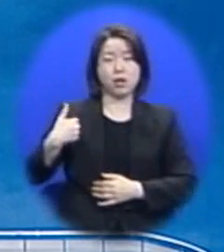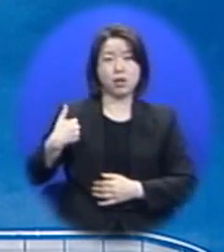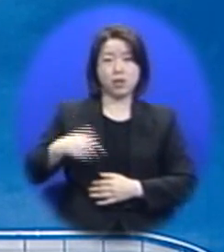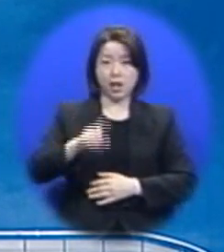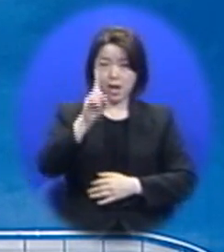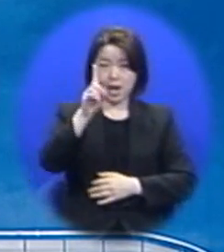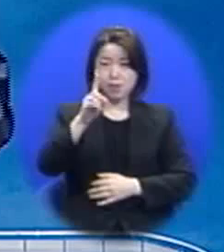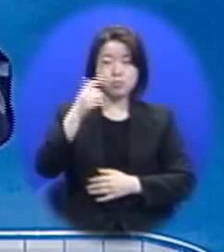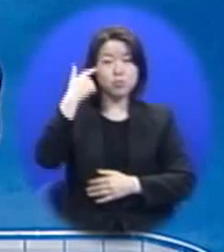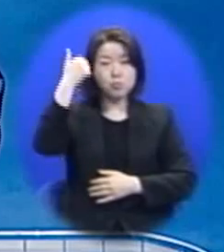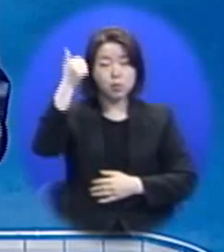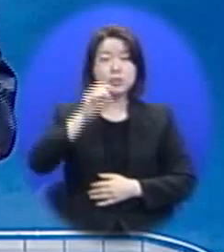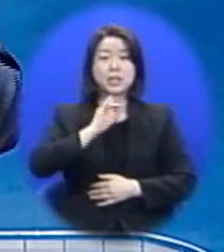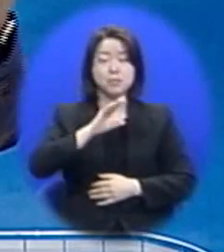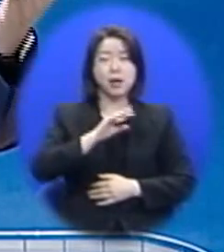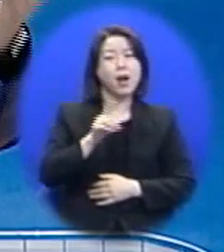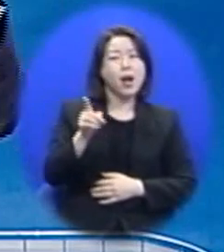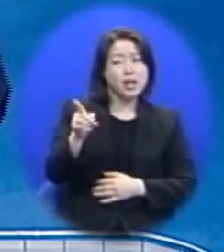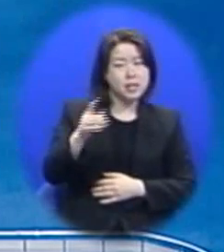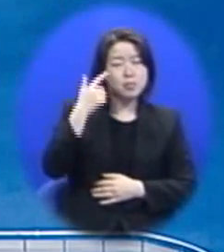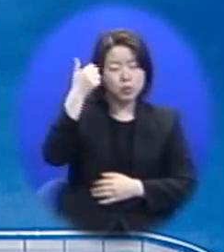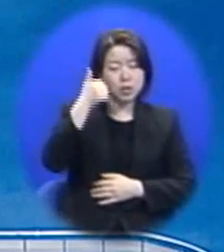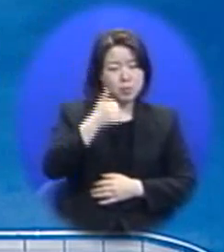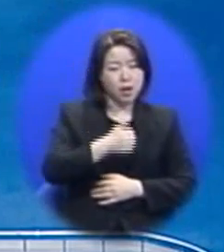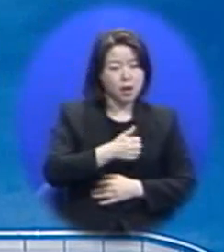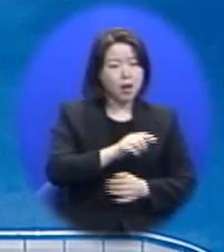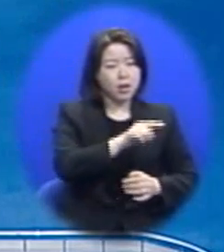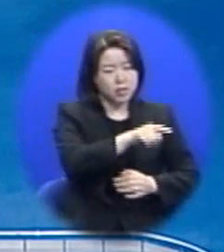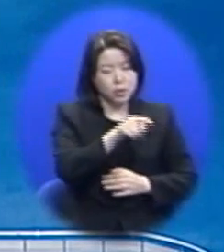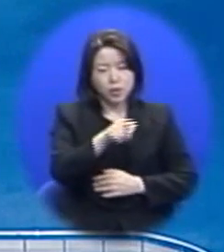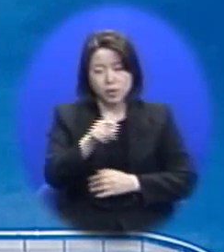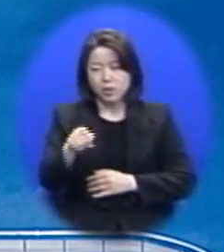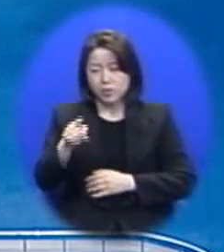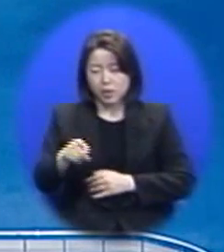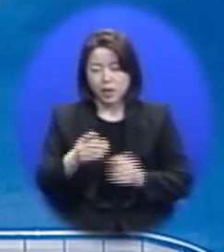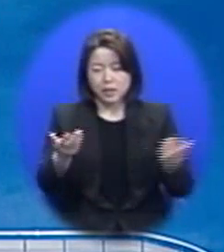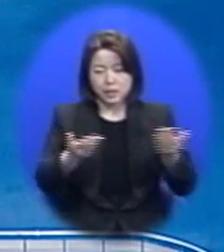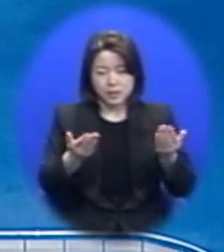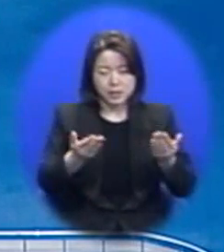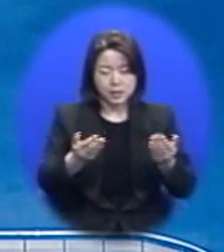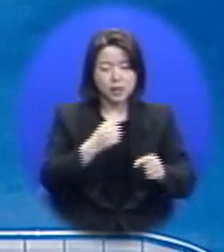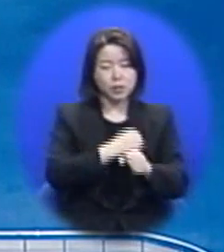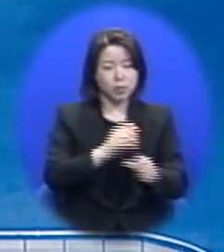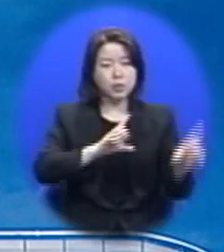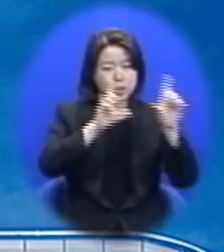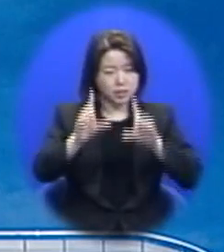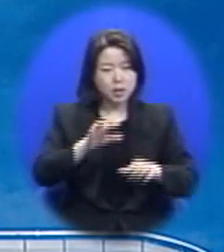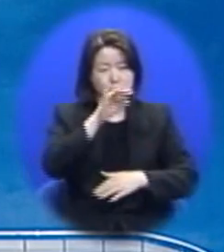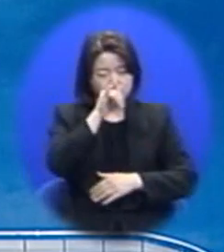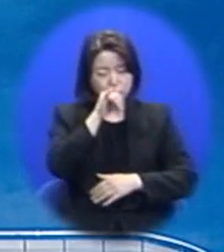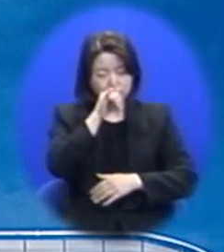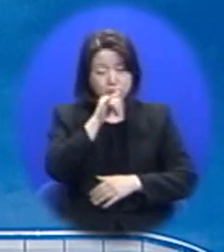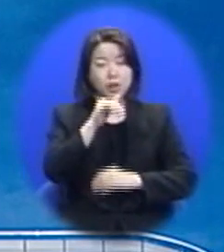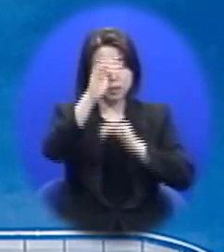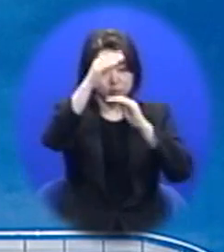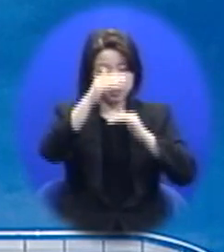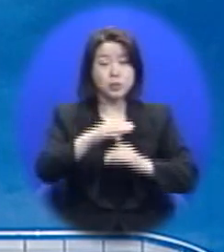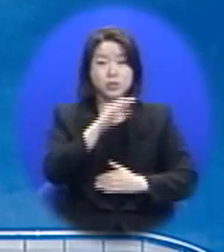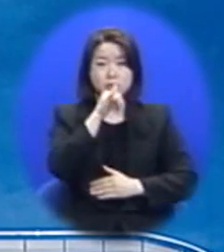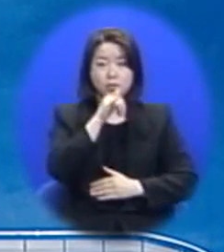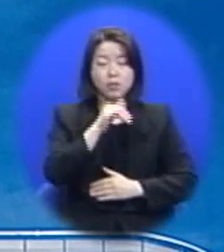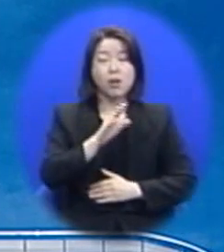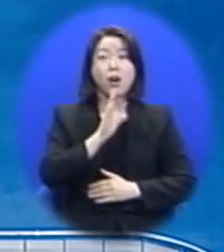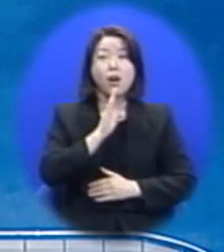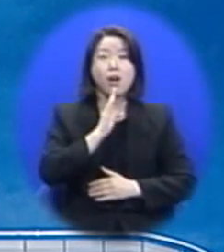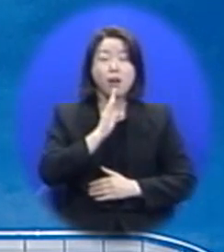분 목사님만 그 목사님은 이러이러한 삶을 살아오셨고 지금도 이런 일을 하고 계십니다. 아 그러면 우리가